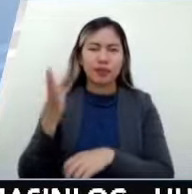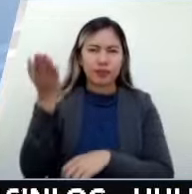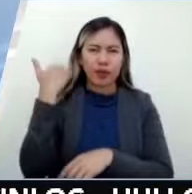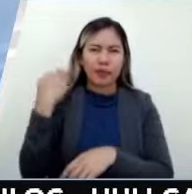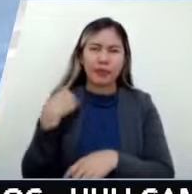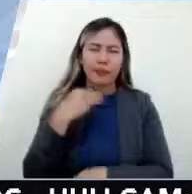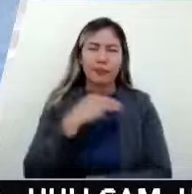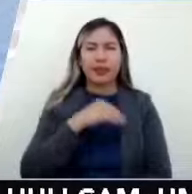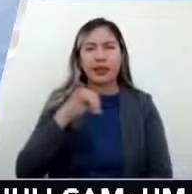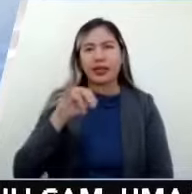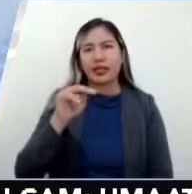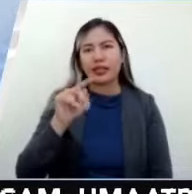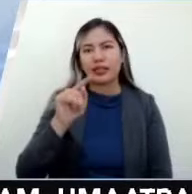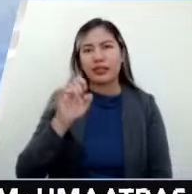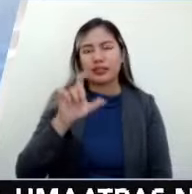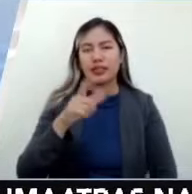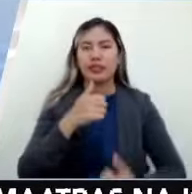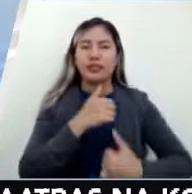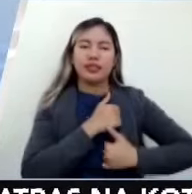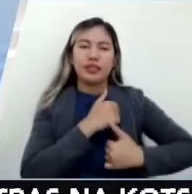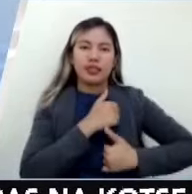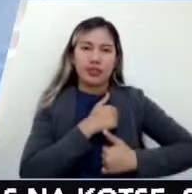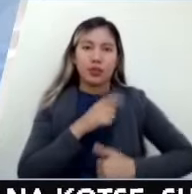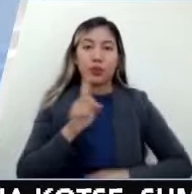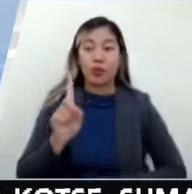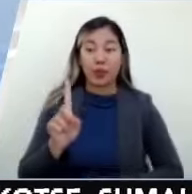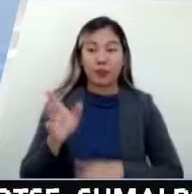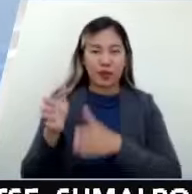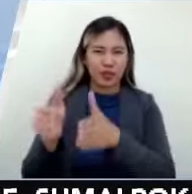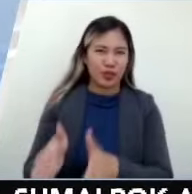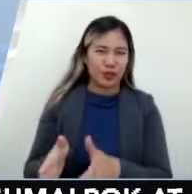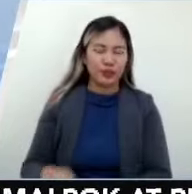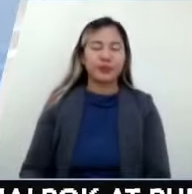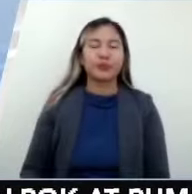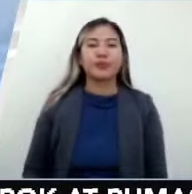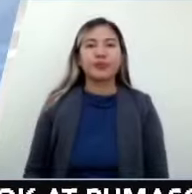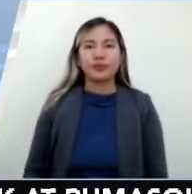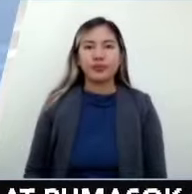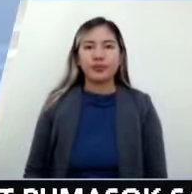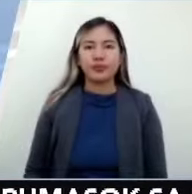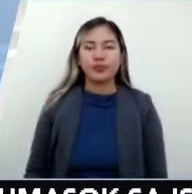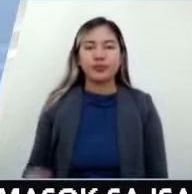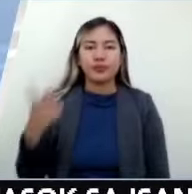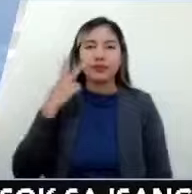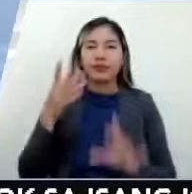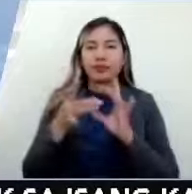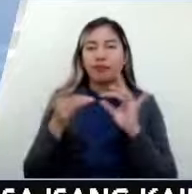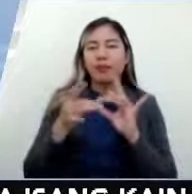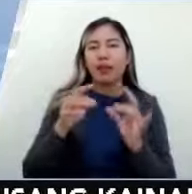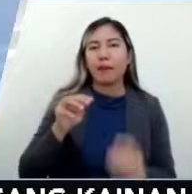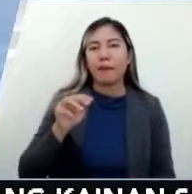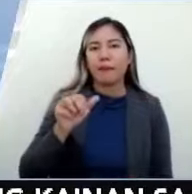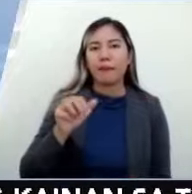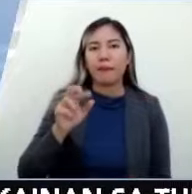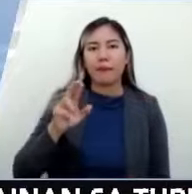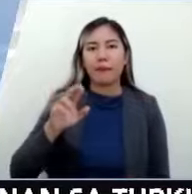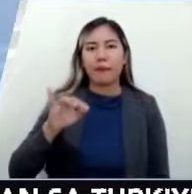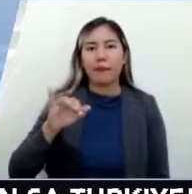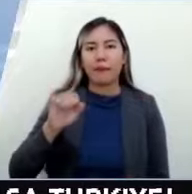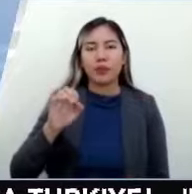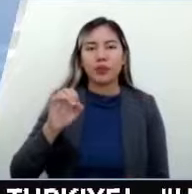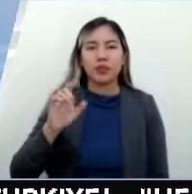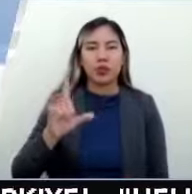Forces of the Philippines ang isa sa mga nahuli. Balitang hatid ni Marisol Abdurrahman.